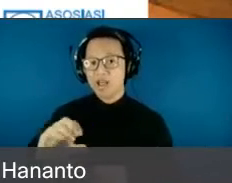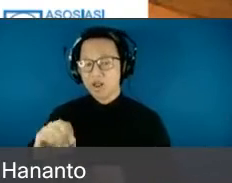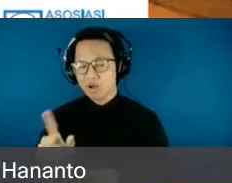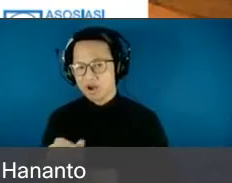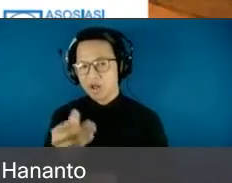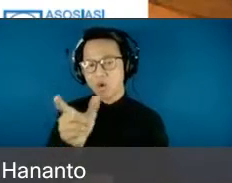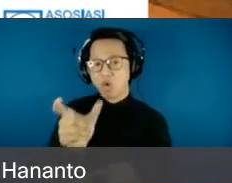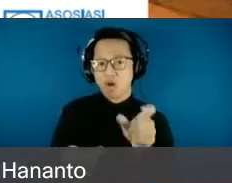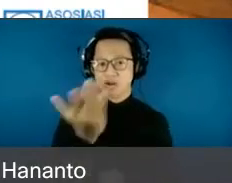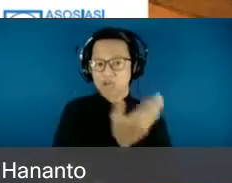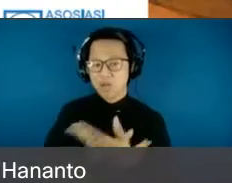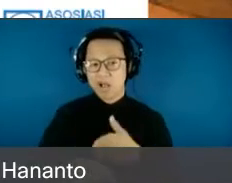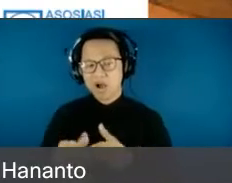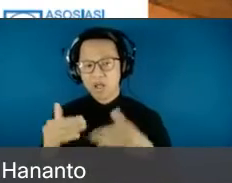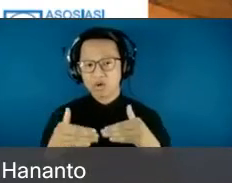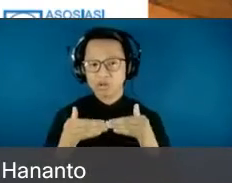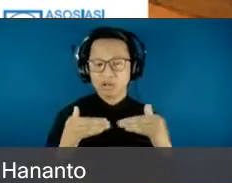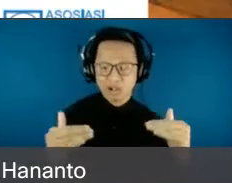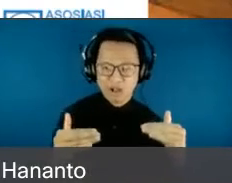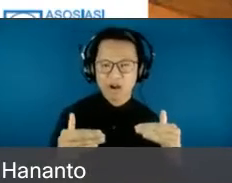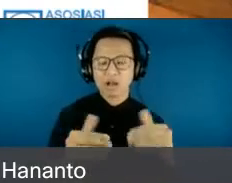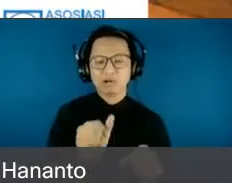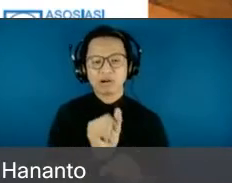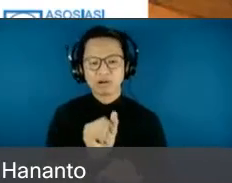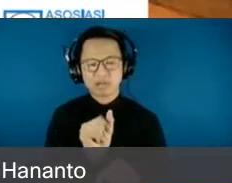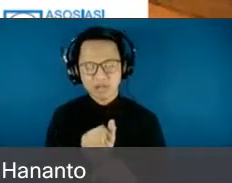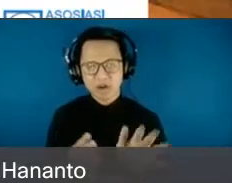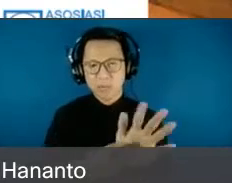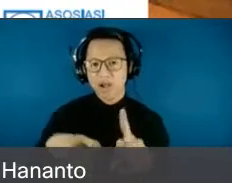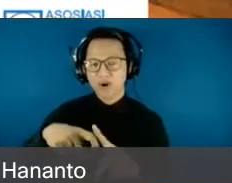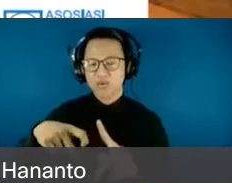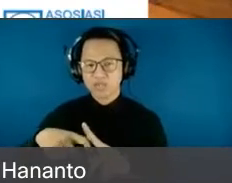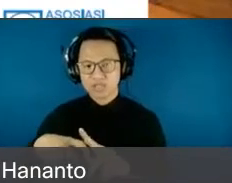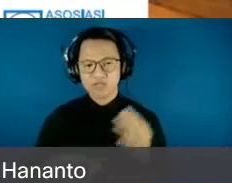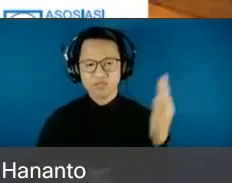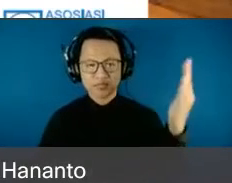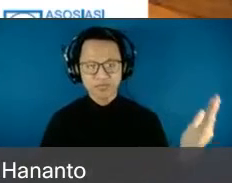Panduan Kesetaraan Inklusivitas di Tempat Kerja dari Mitra Kunci.